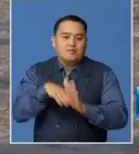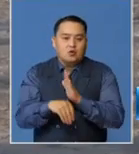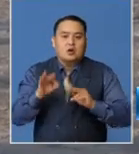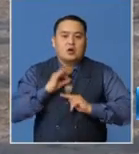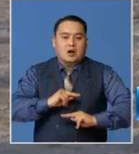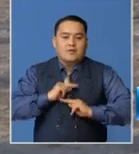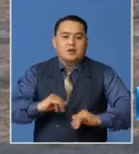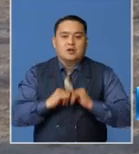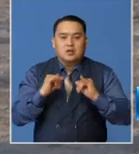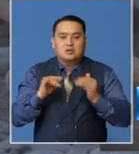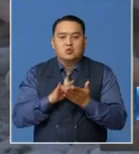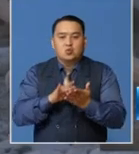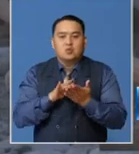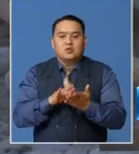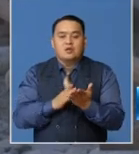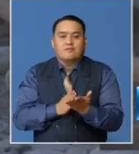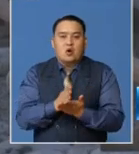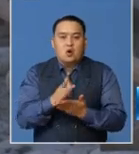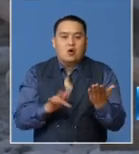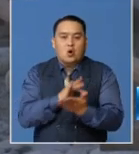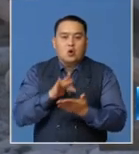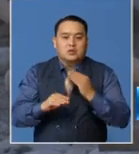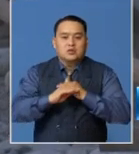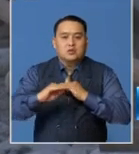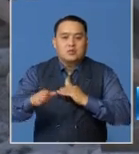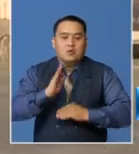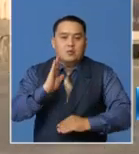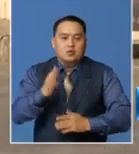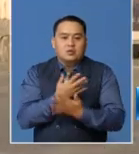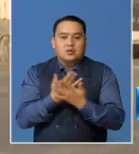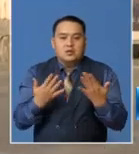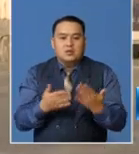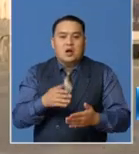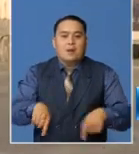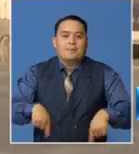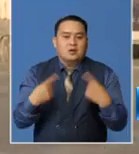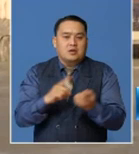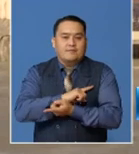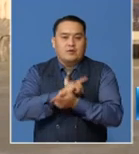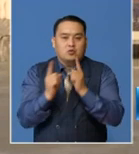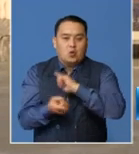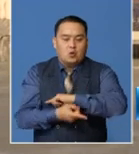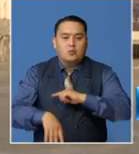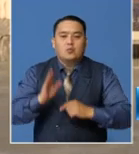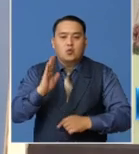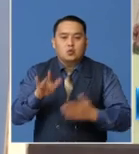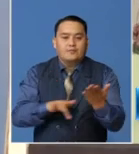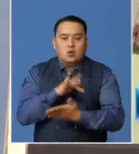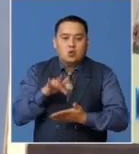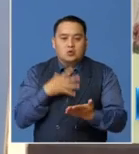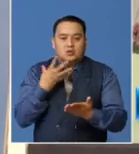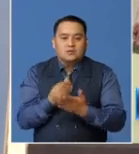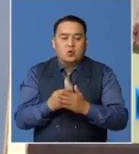по развитию туристического кластера город степи уже ближайшие несколько лет должен превратиться в агломерацию в который будет и свое